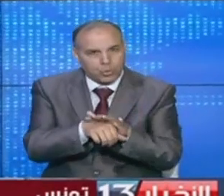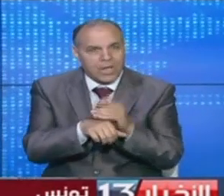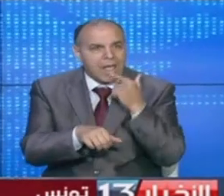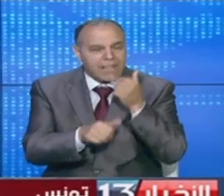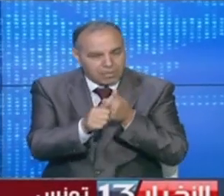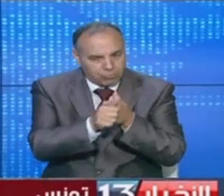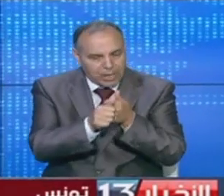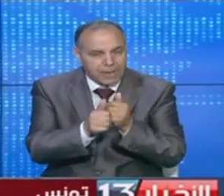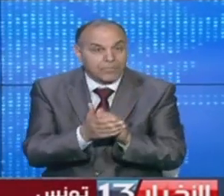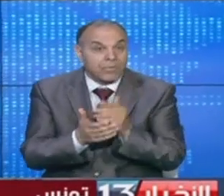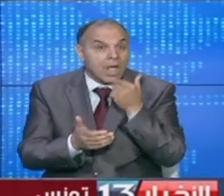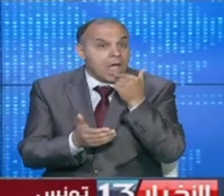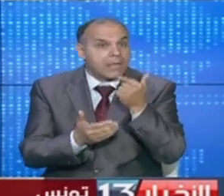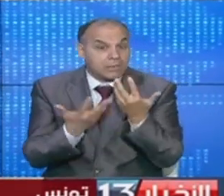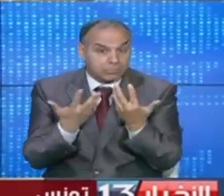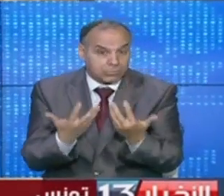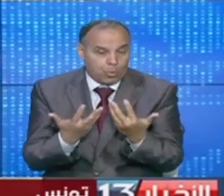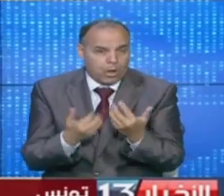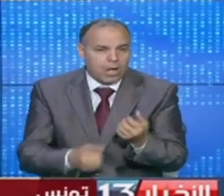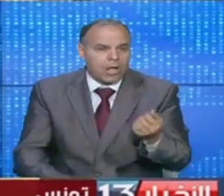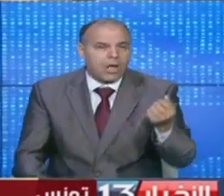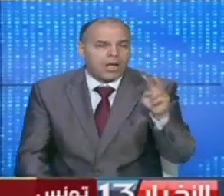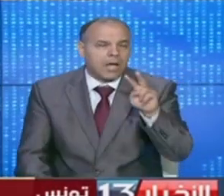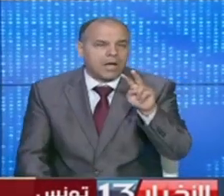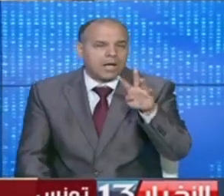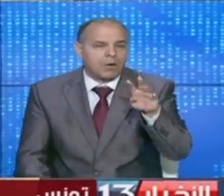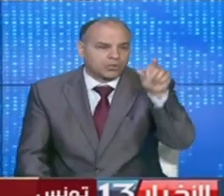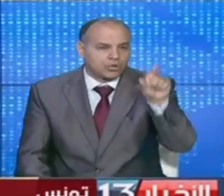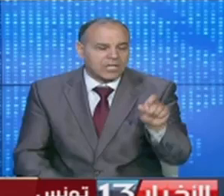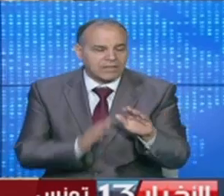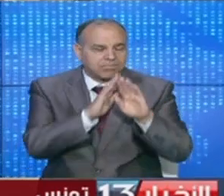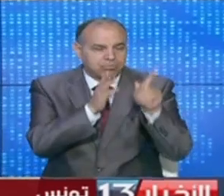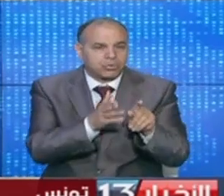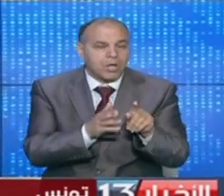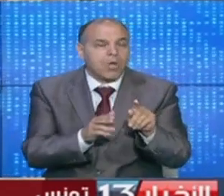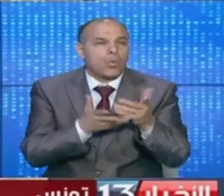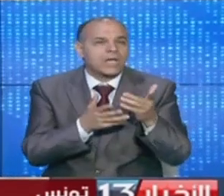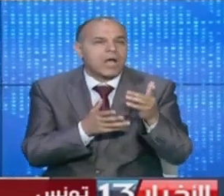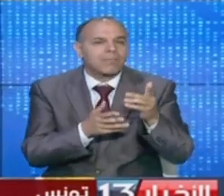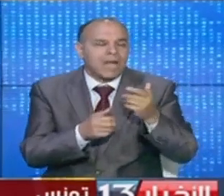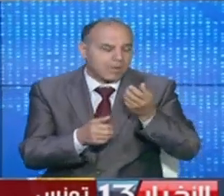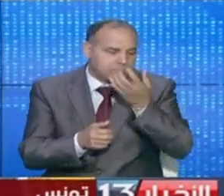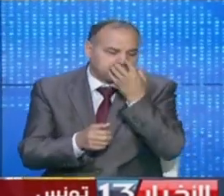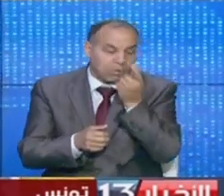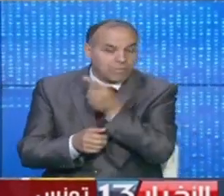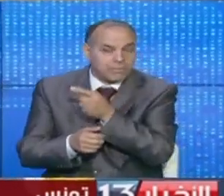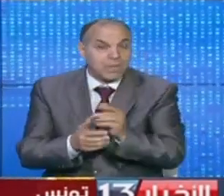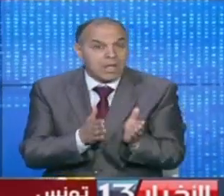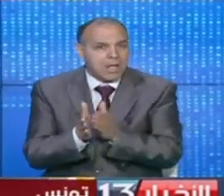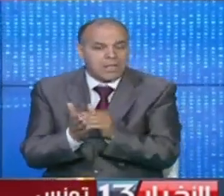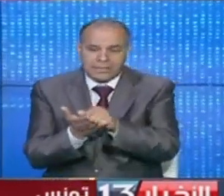المتابعه ويقيم حاليا اربع وعشرون مصابا منهم بوحدات الانعاش هذا